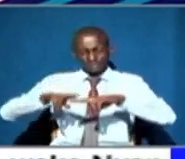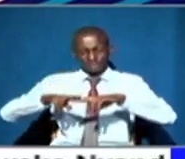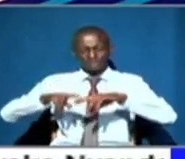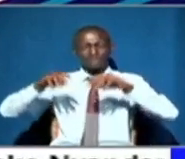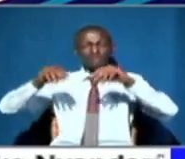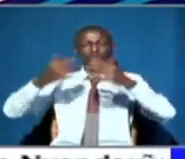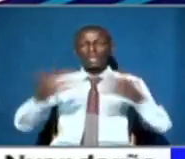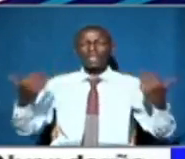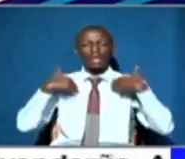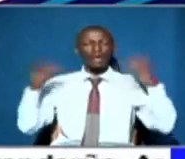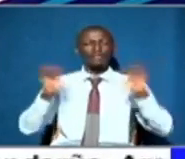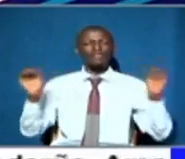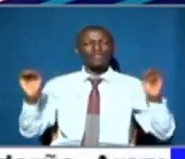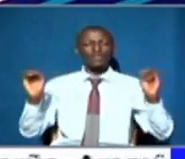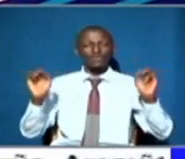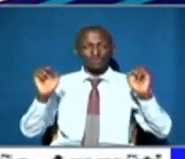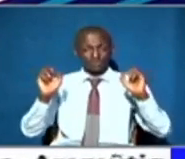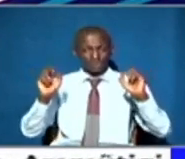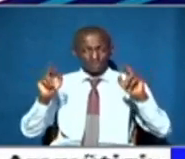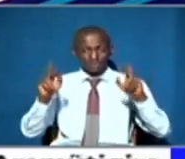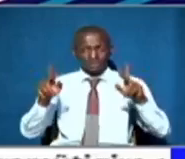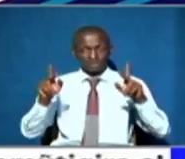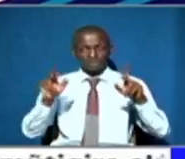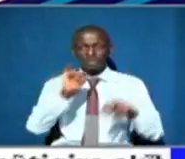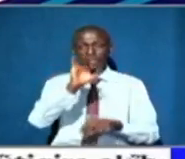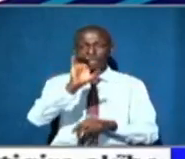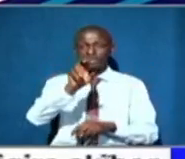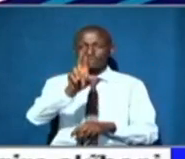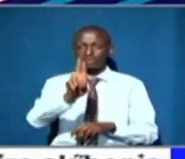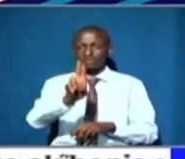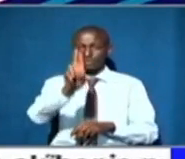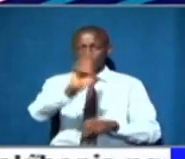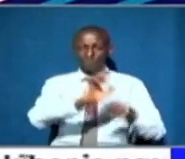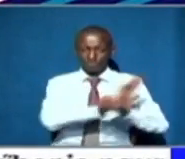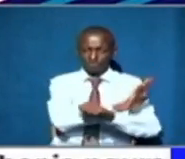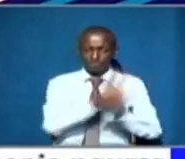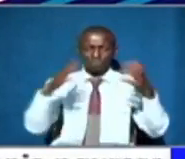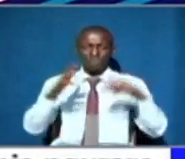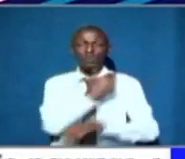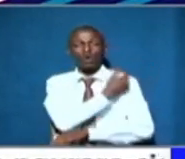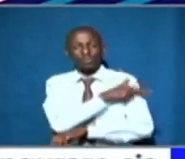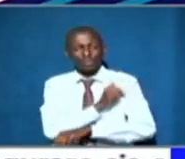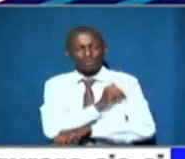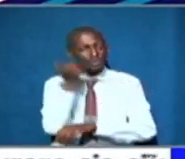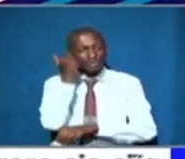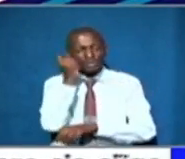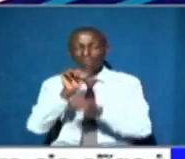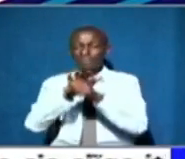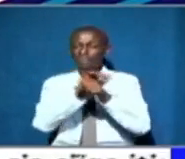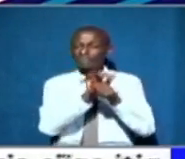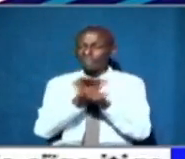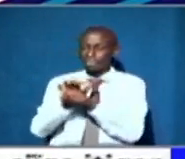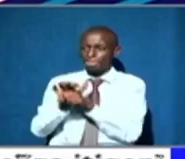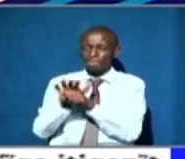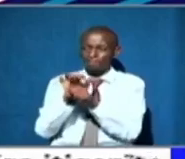ndari handu koguo ni wega muno koguo ri niona ICU ni jihuru andu ame mathibitari ru marwarite ni ingi muno